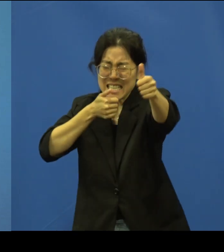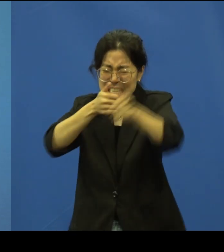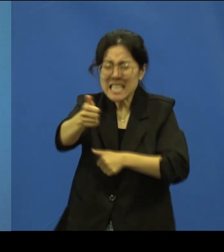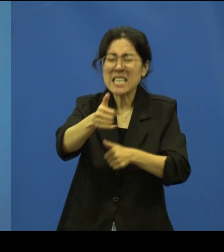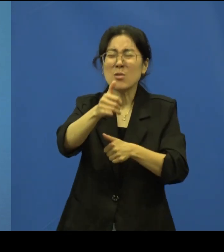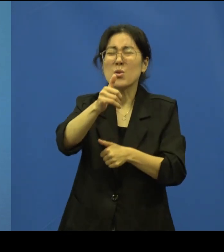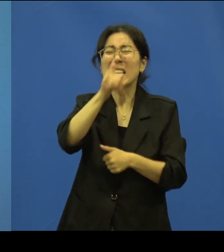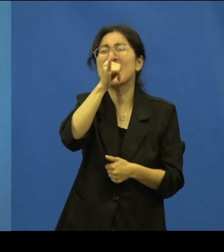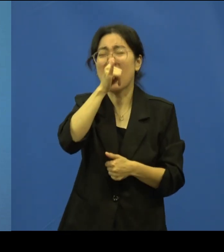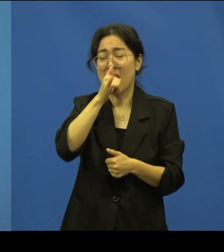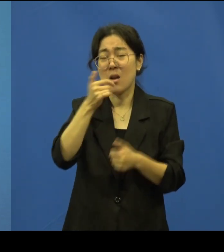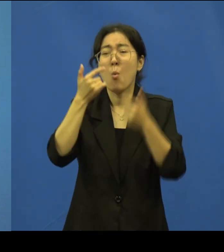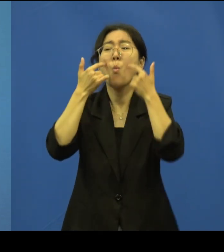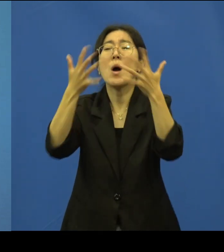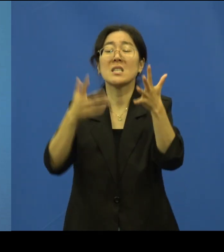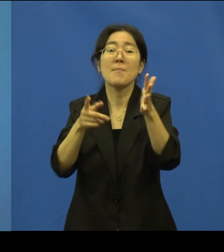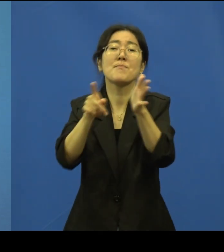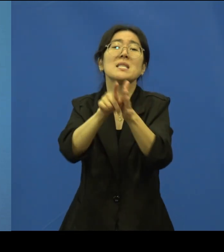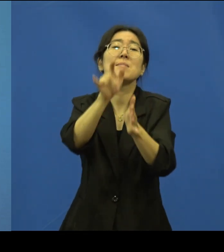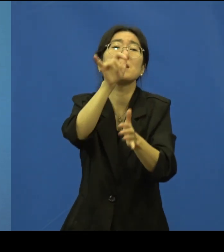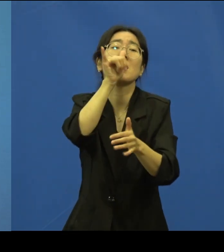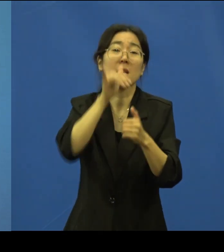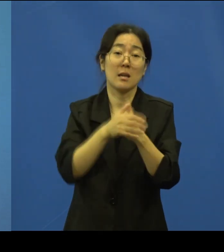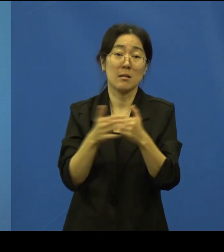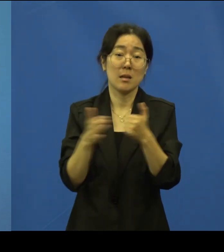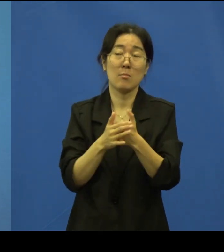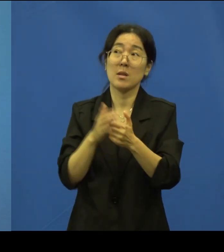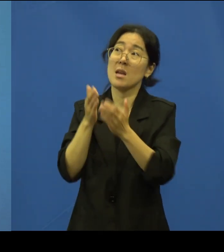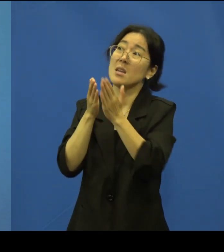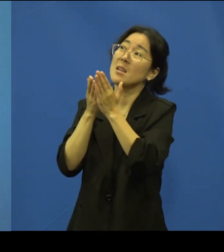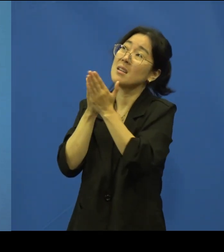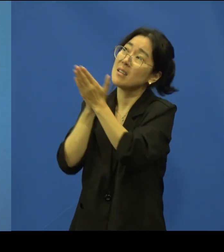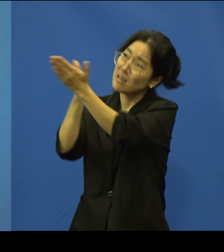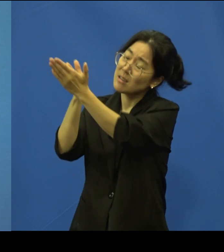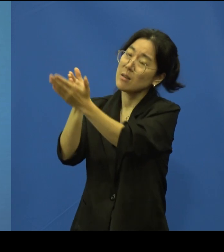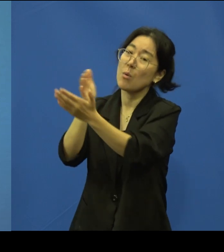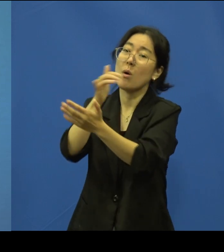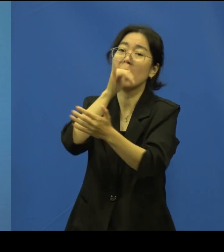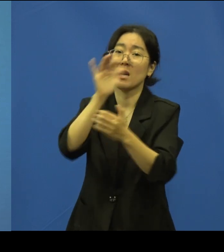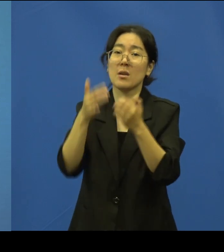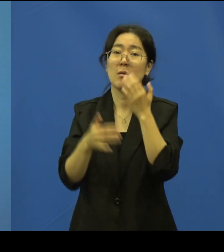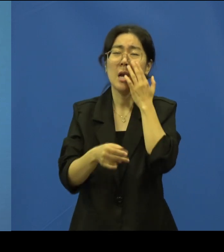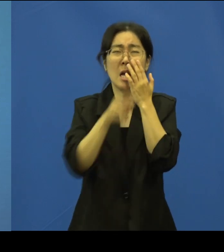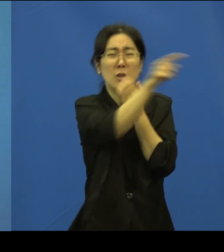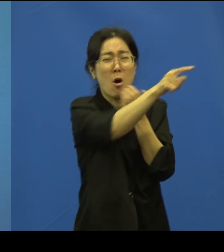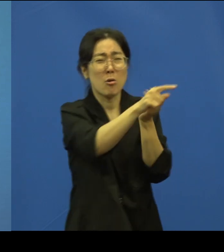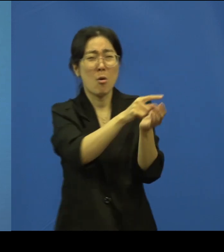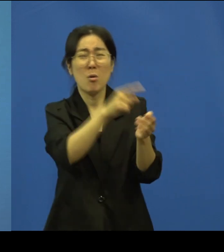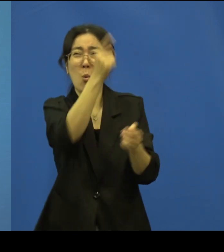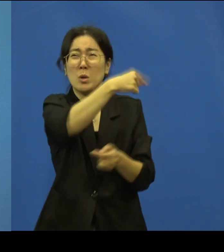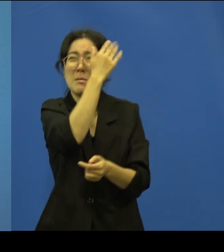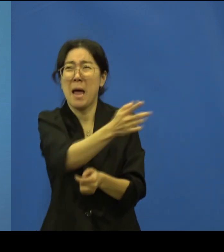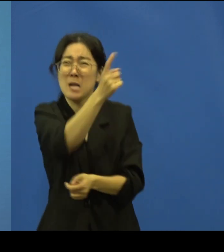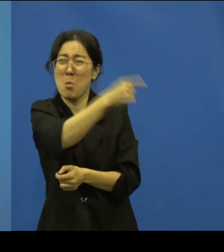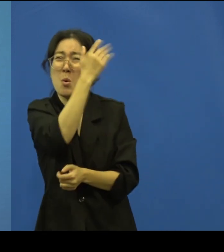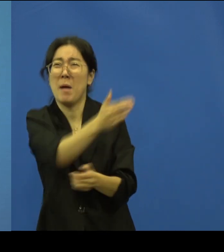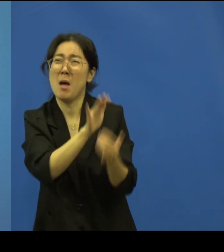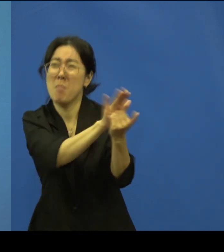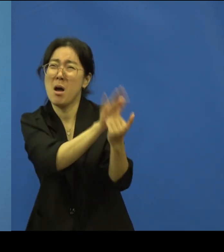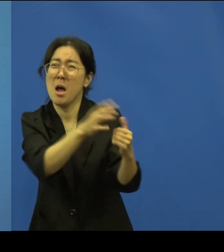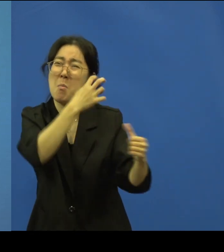있는, 그걸 돌파할 수 있는 능력을 달라고 기도하게 되는 줄로 믿습니다. 기도는 그런